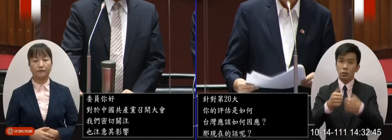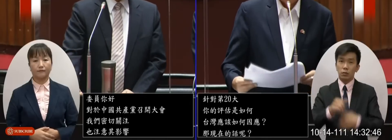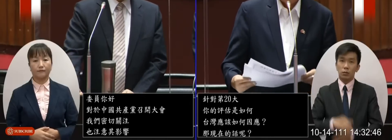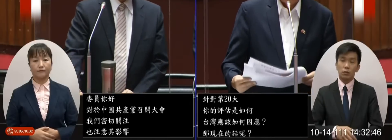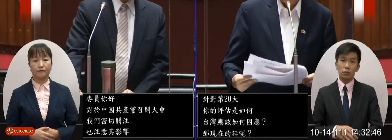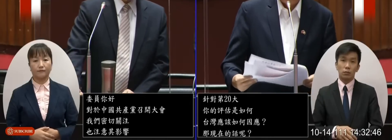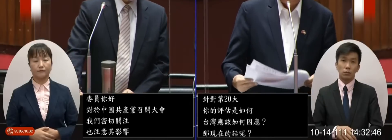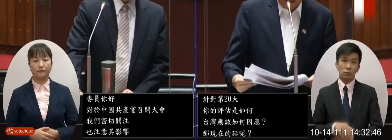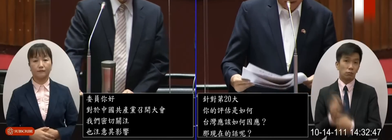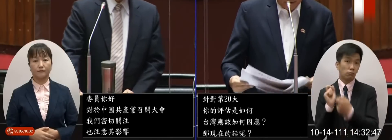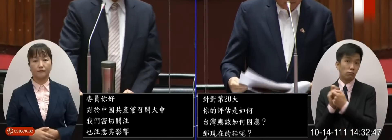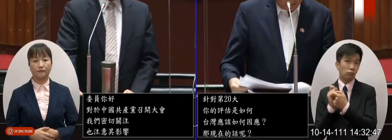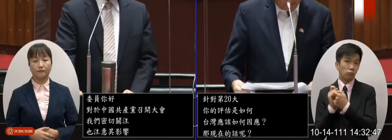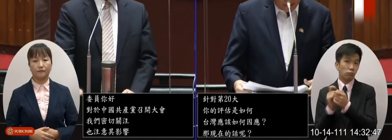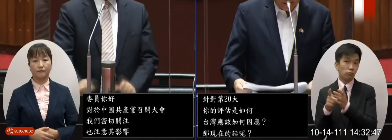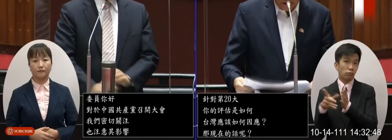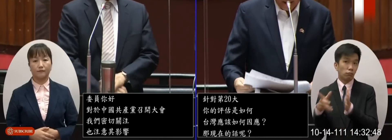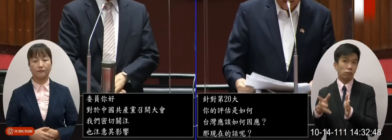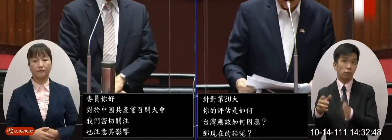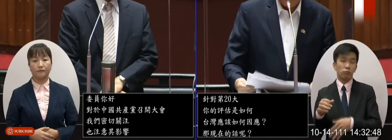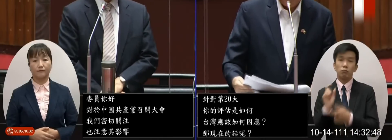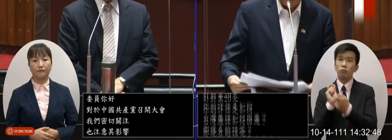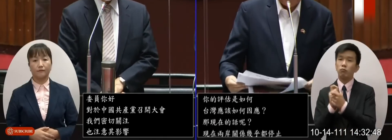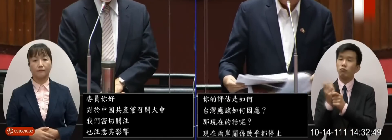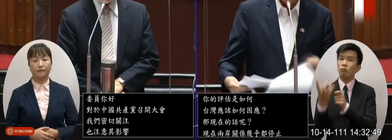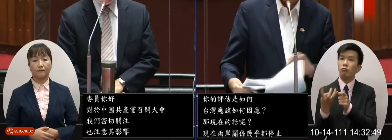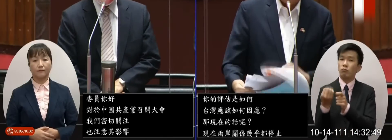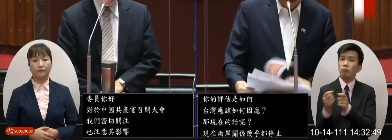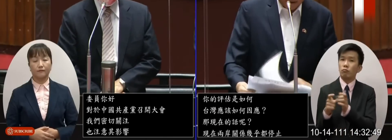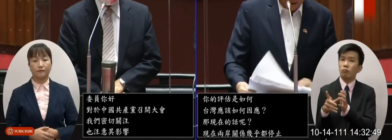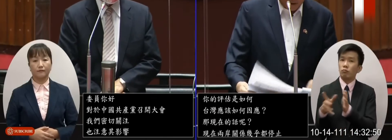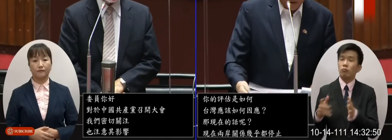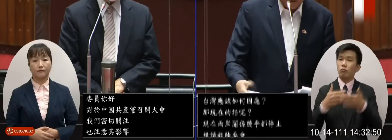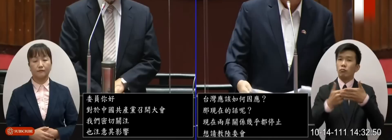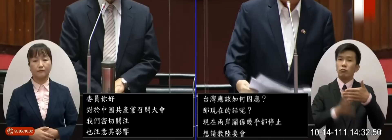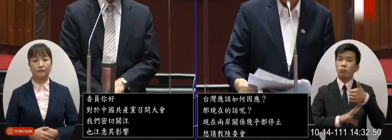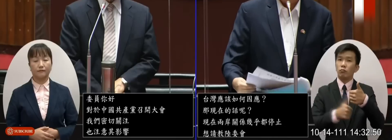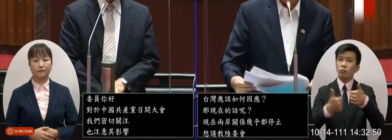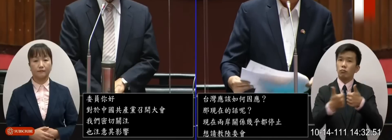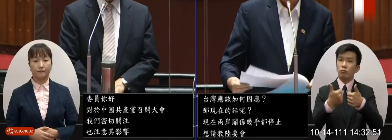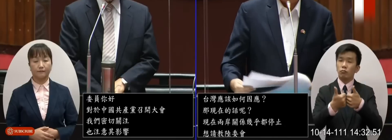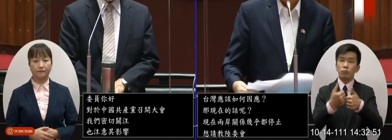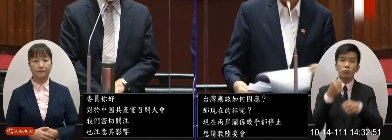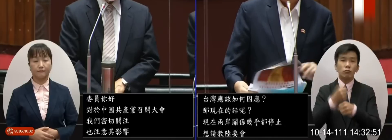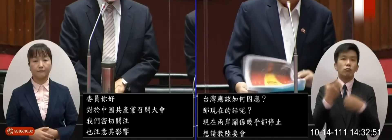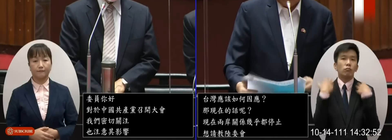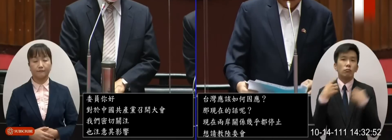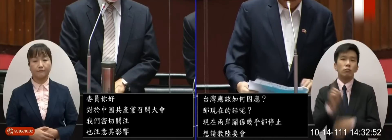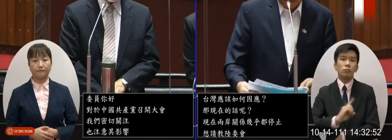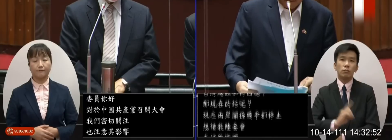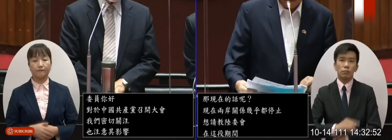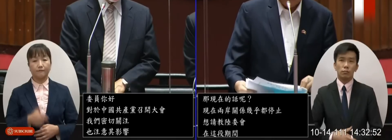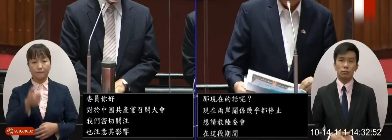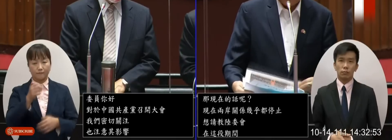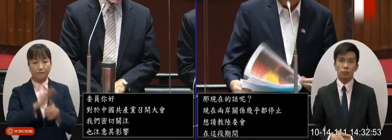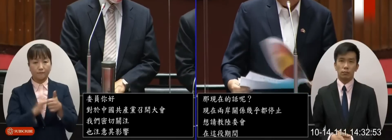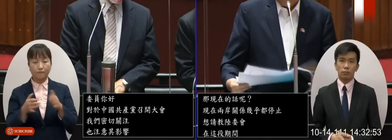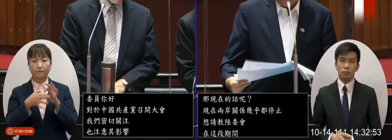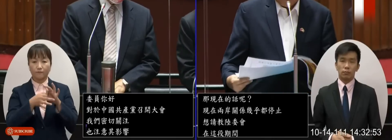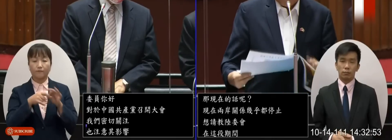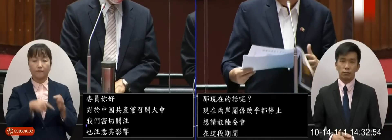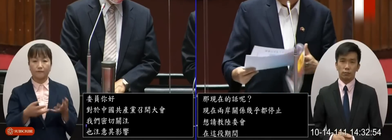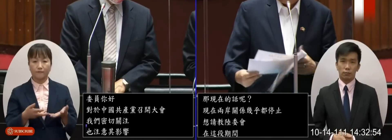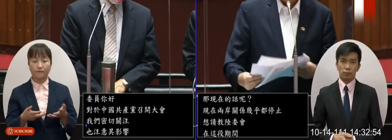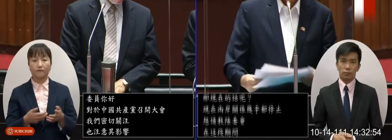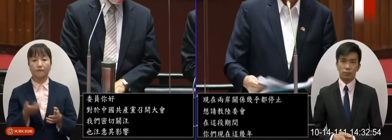间，你们现在这几年了，你们陆委会现在到底是在做哪些事情？ 好，谢谢委员的关心